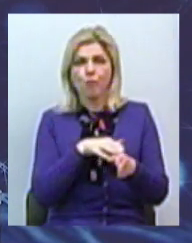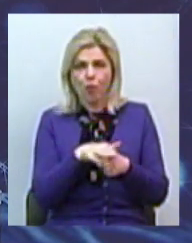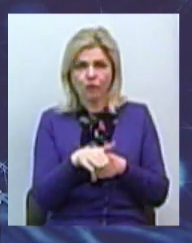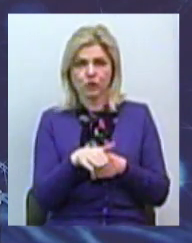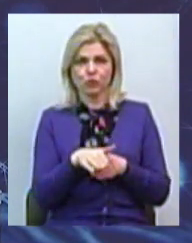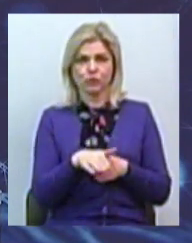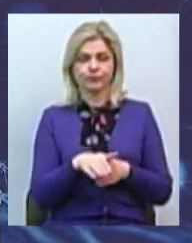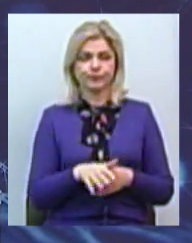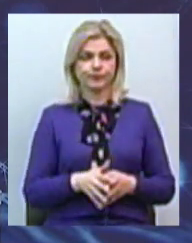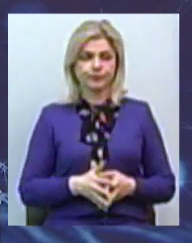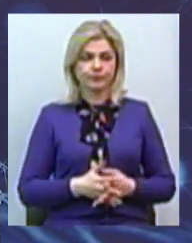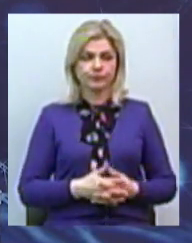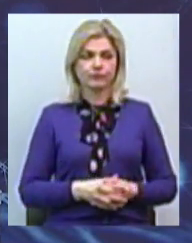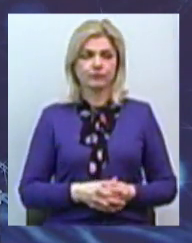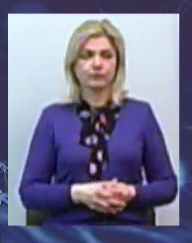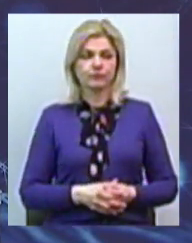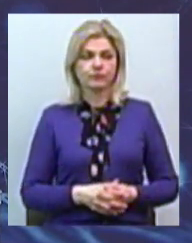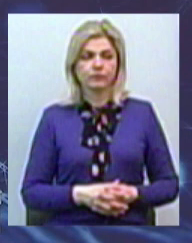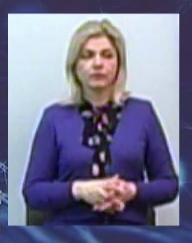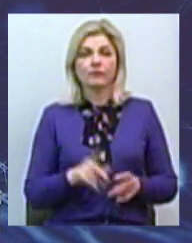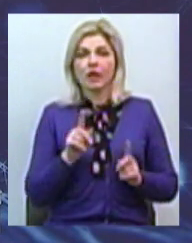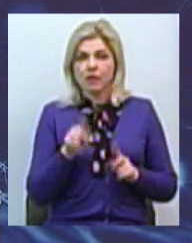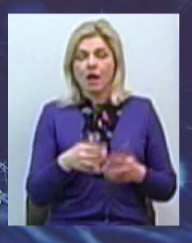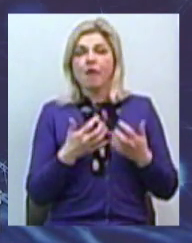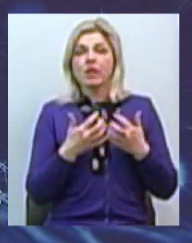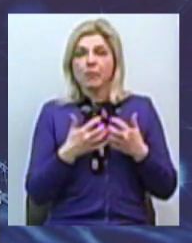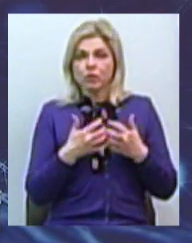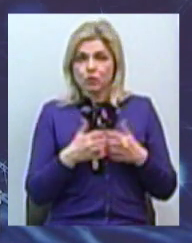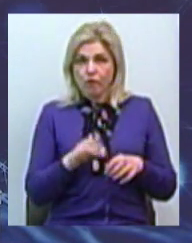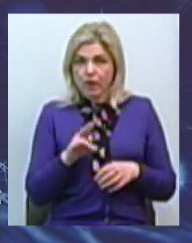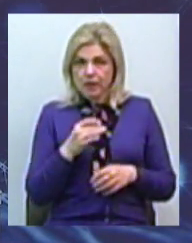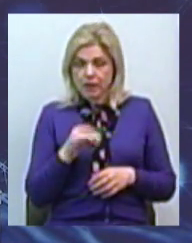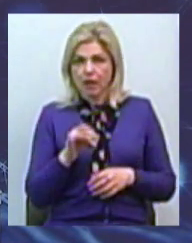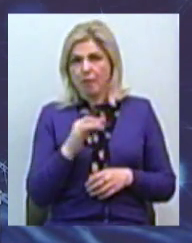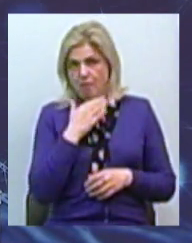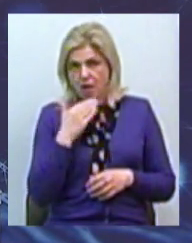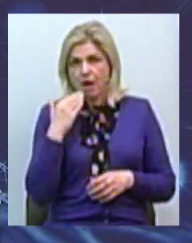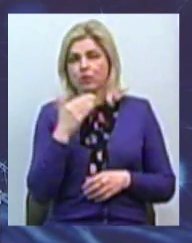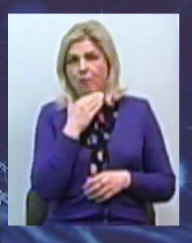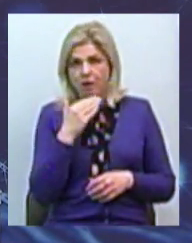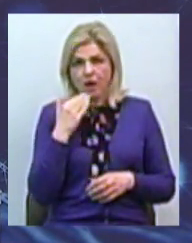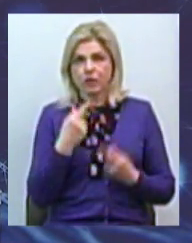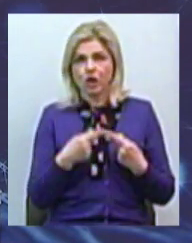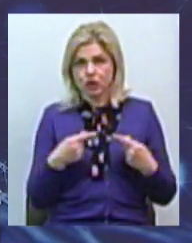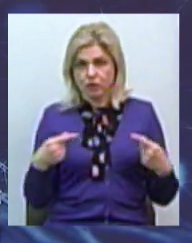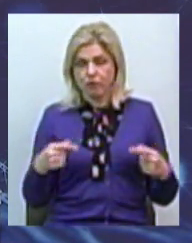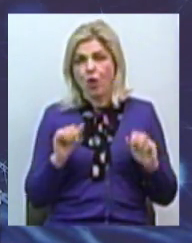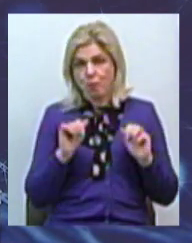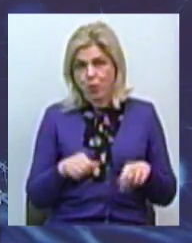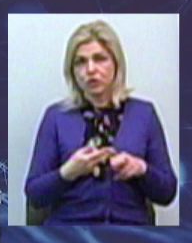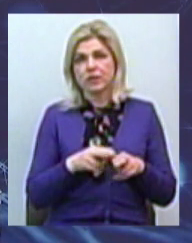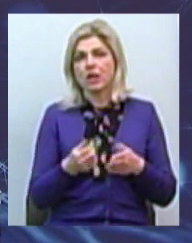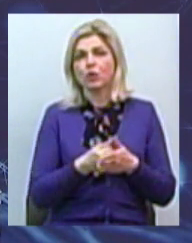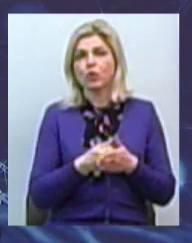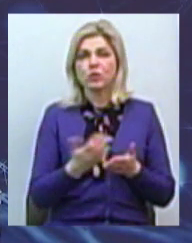так, навіть автоматизований, і багато-багато іншого. І ми можемо цього досягти, але я вважаю,